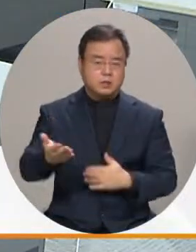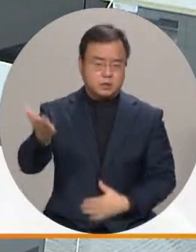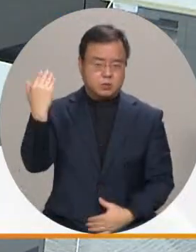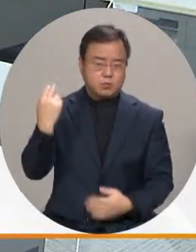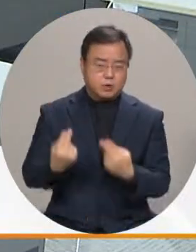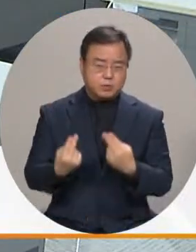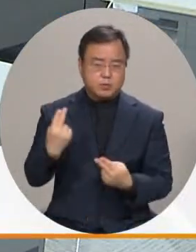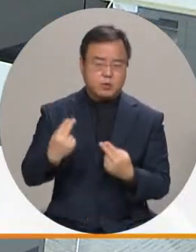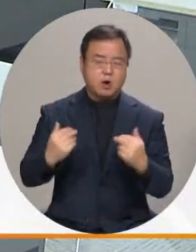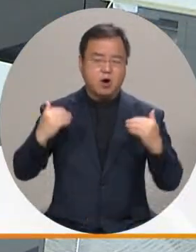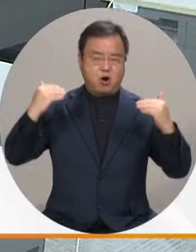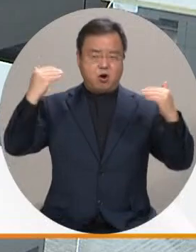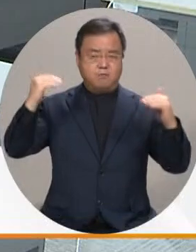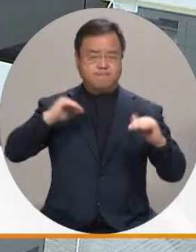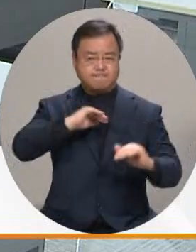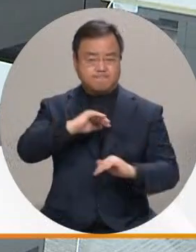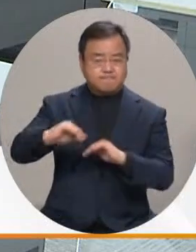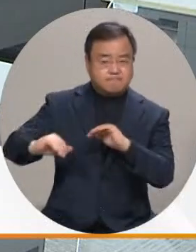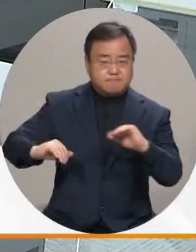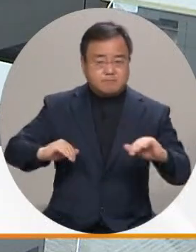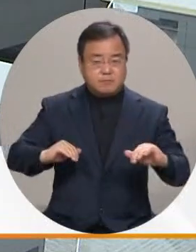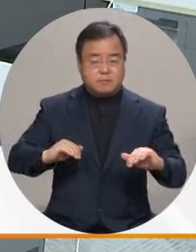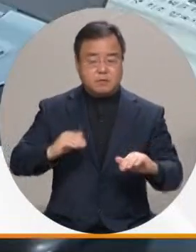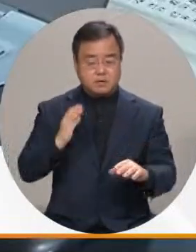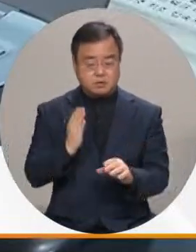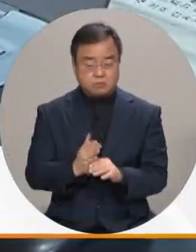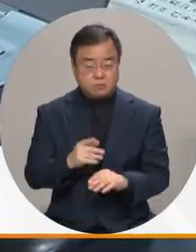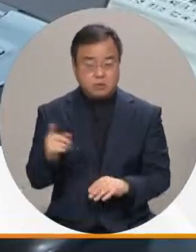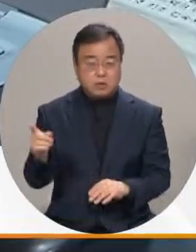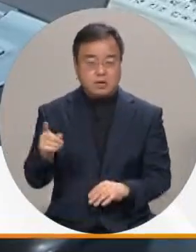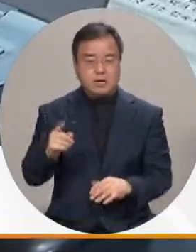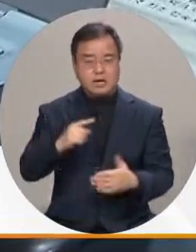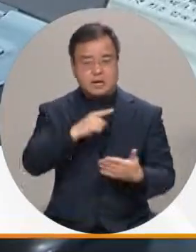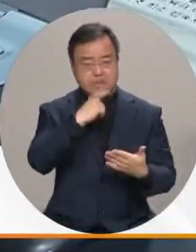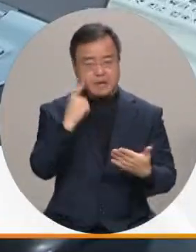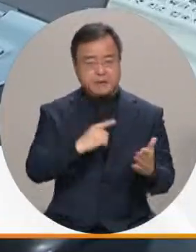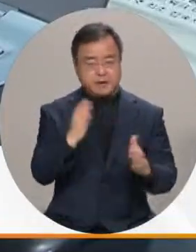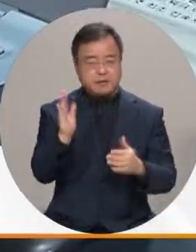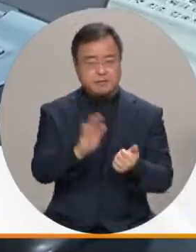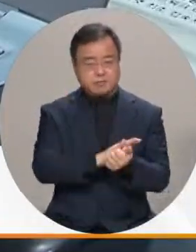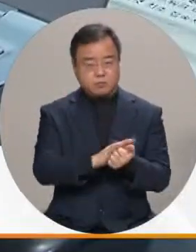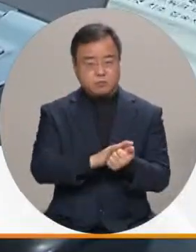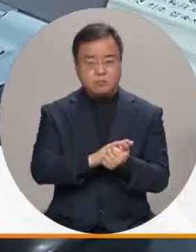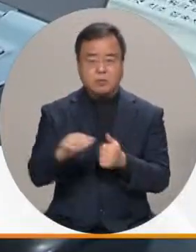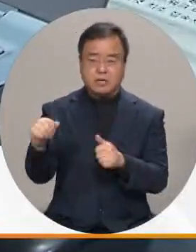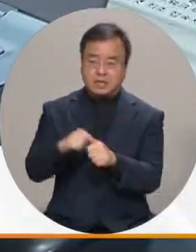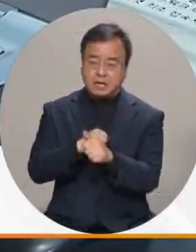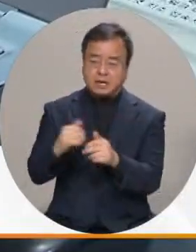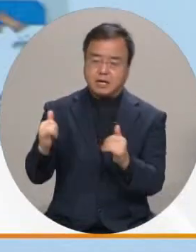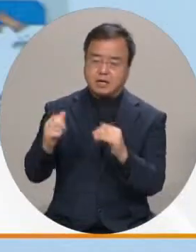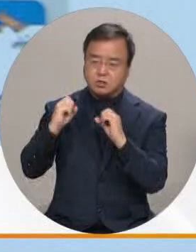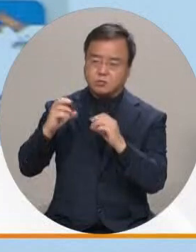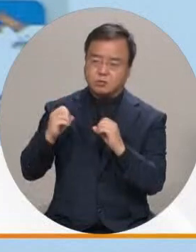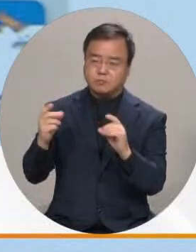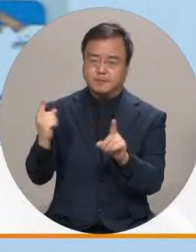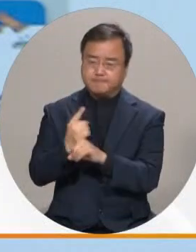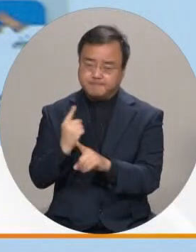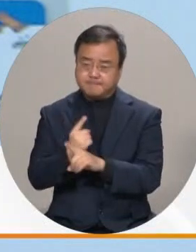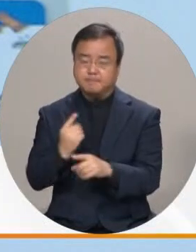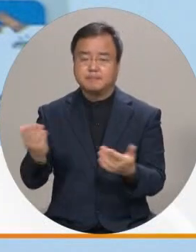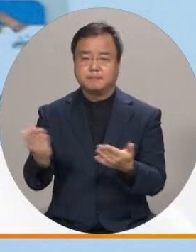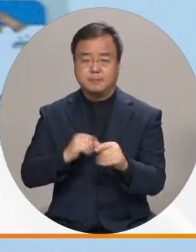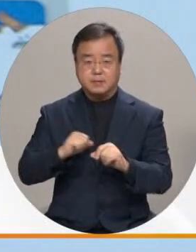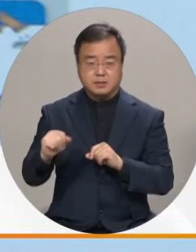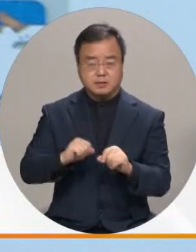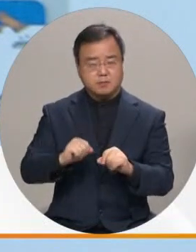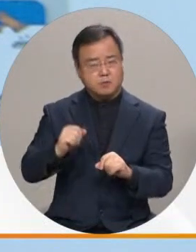많은 어른들이 개입하게 되는데요. 이 피해 학생 보호와 가해 학생 선도에 이 부분이 어떻게 도움이 될지는 향후에 저희가 좀